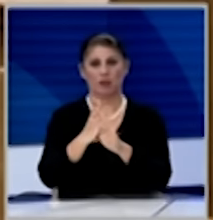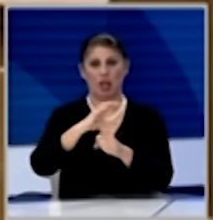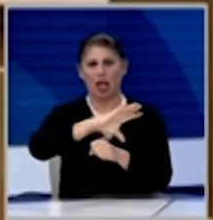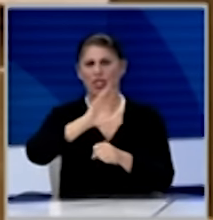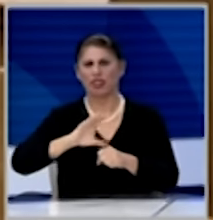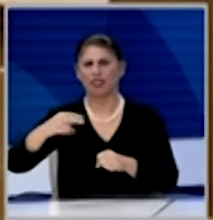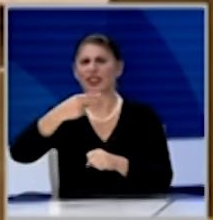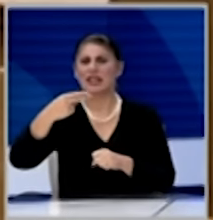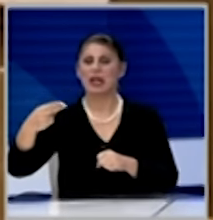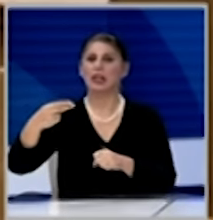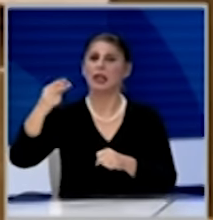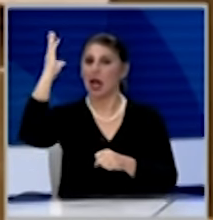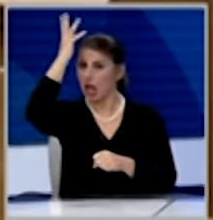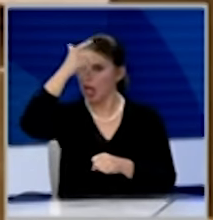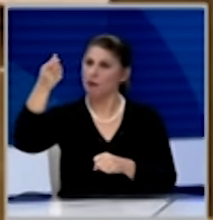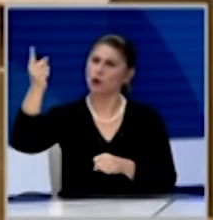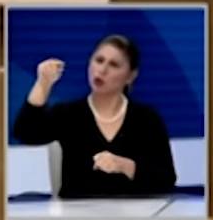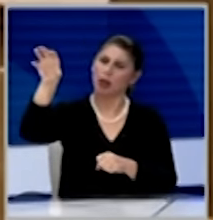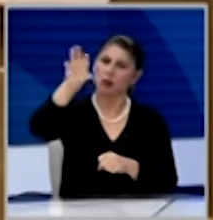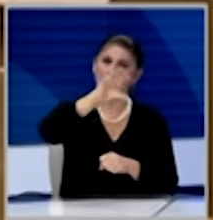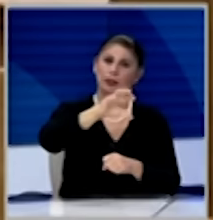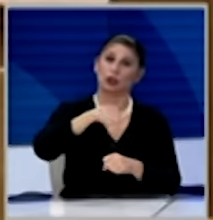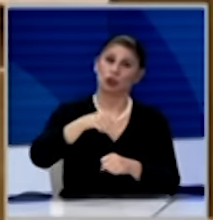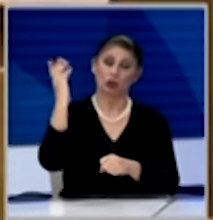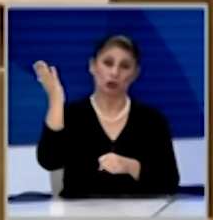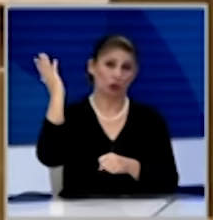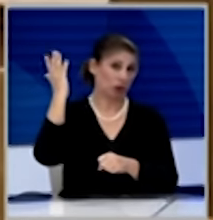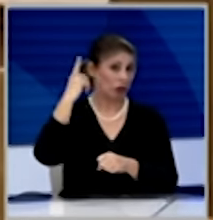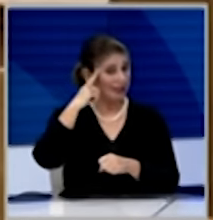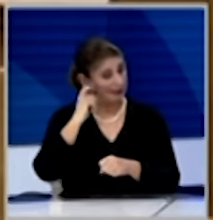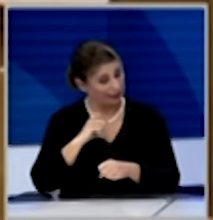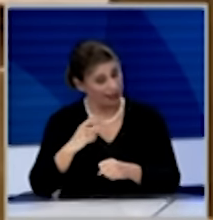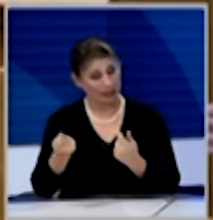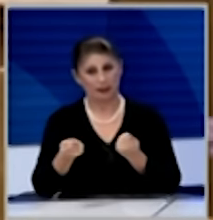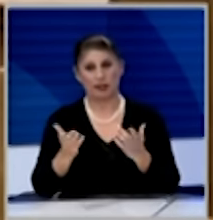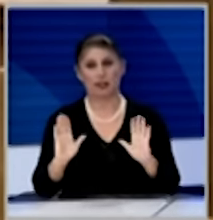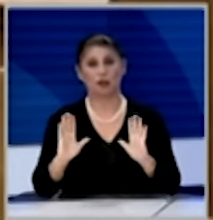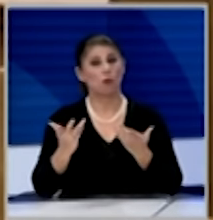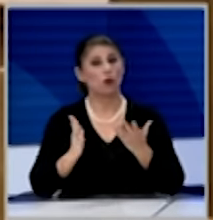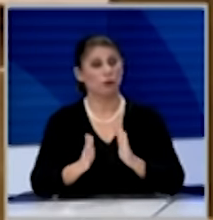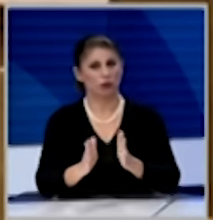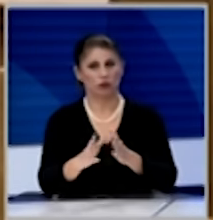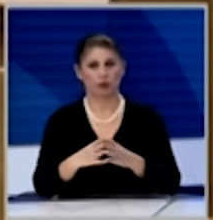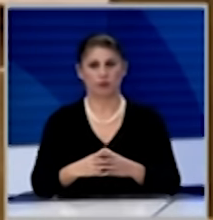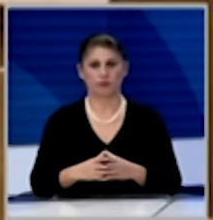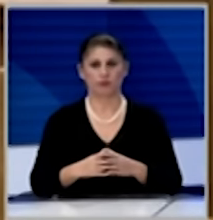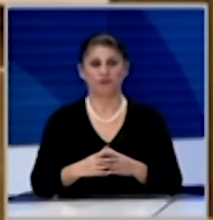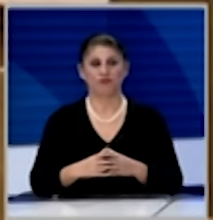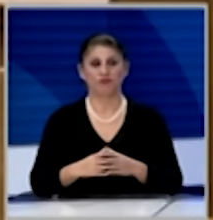θεσσαλία στον εύρο αλλού και τώρα δθ ξέρετε τι να κάνετε πώς να προχωρήσετε